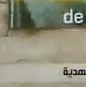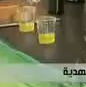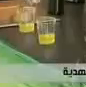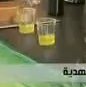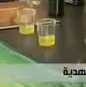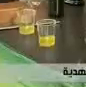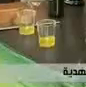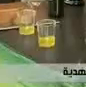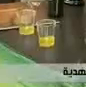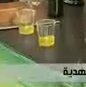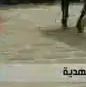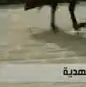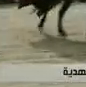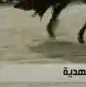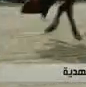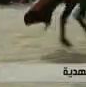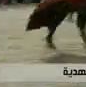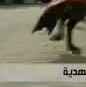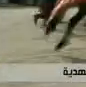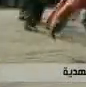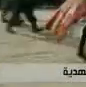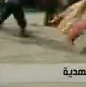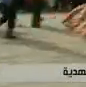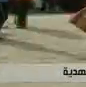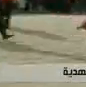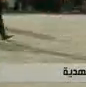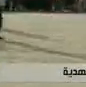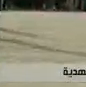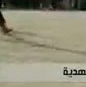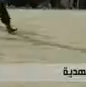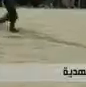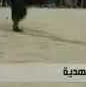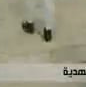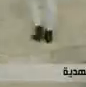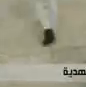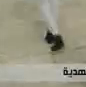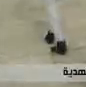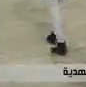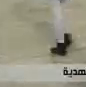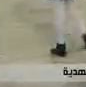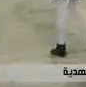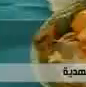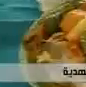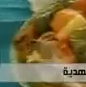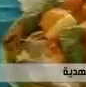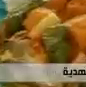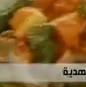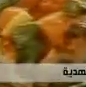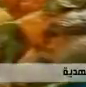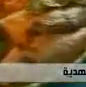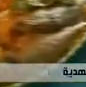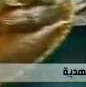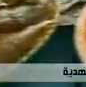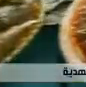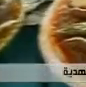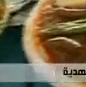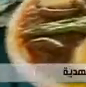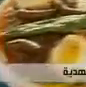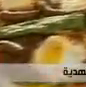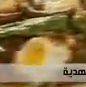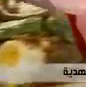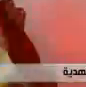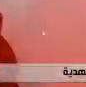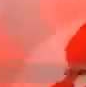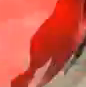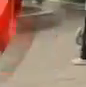أهمية زيت الزيتون الغذائية والصحية والاقتصادية محور تظاهرة احتضنتها مدينة المهدية.